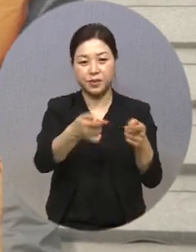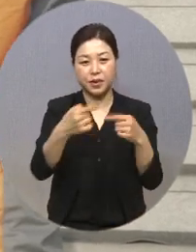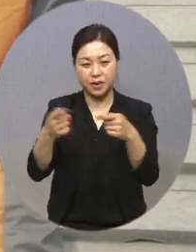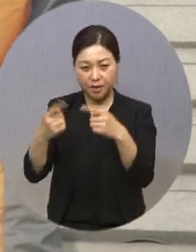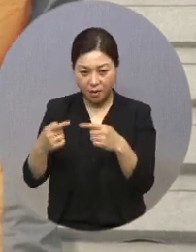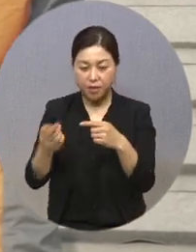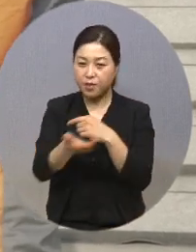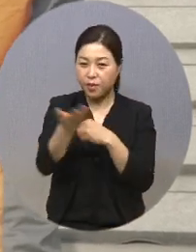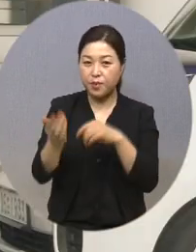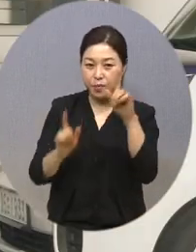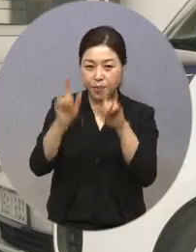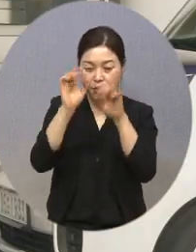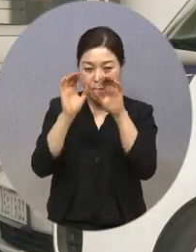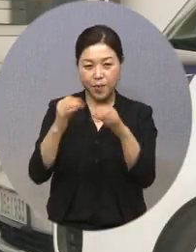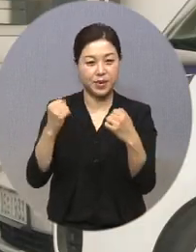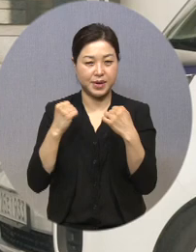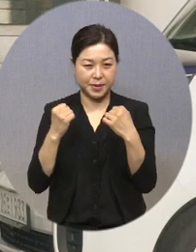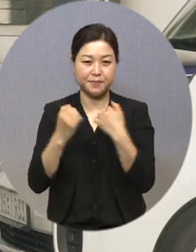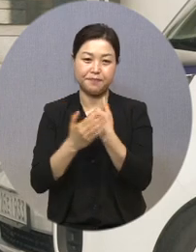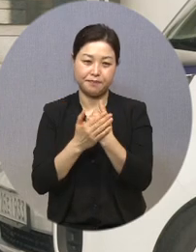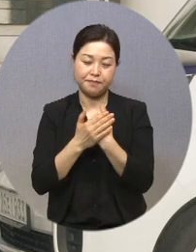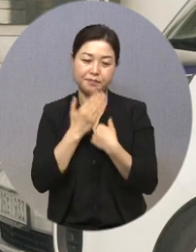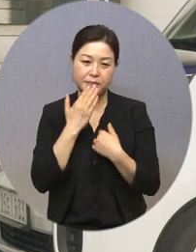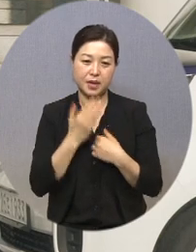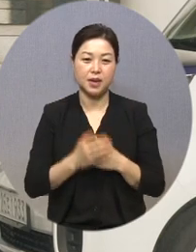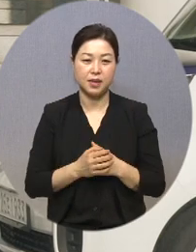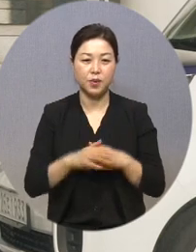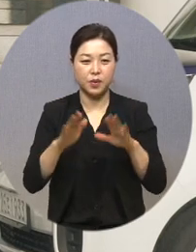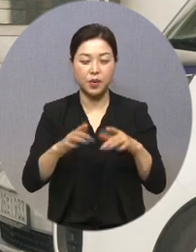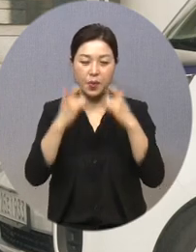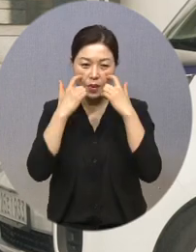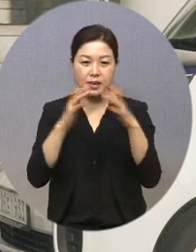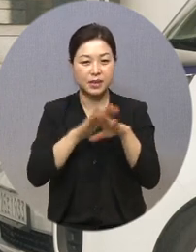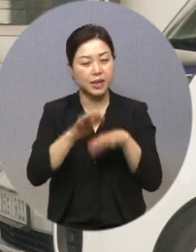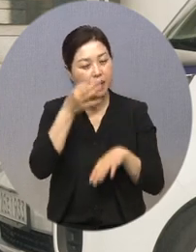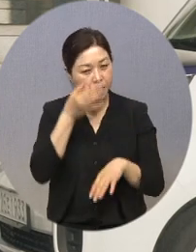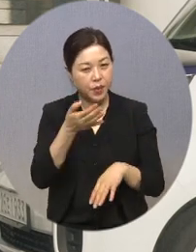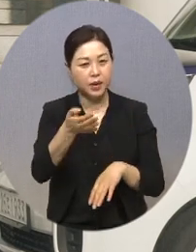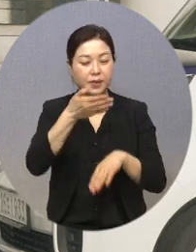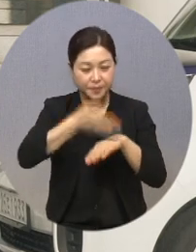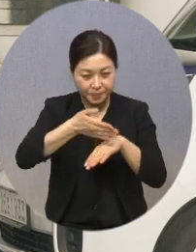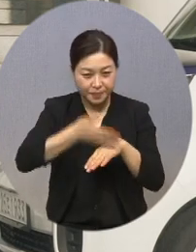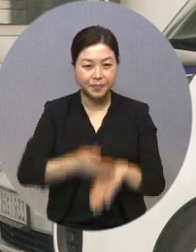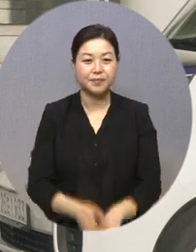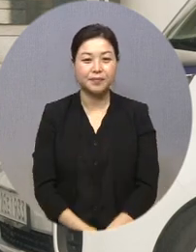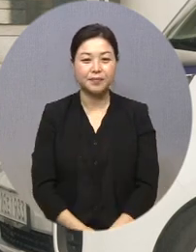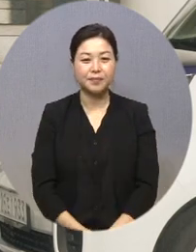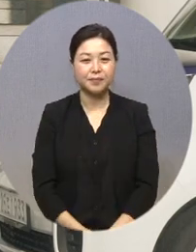계셔서 힘이 납니다. 오늘 확실하게 다 보여드리겠습니다. 네, 감사합니다.